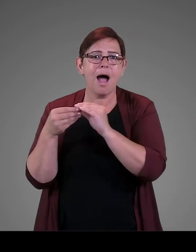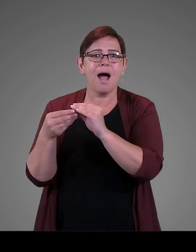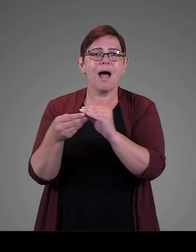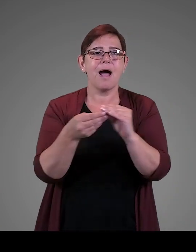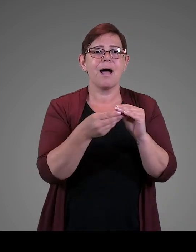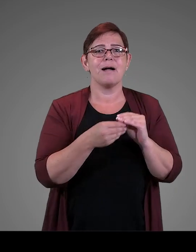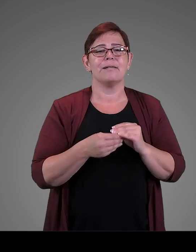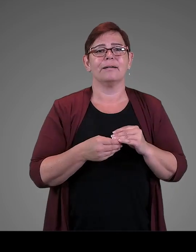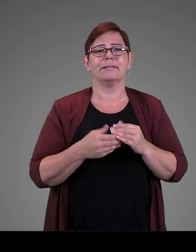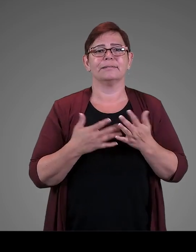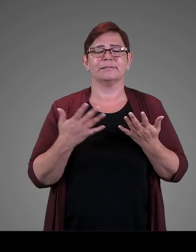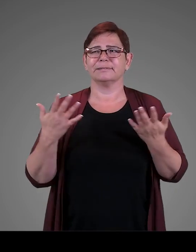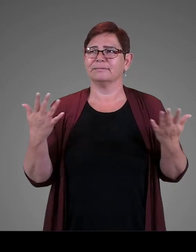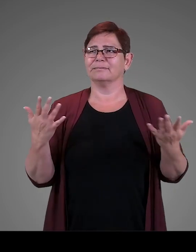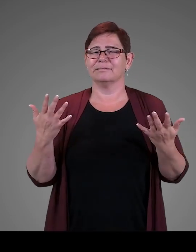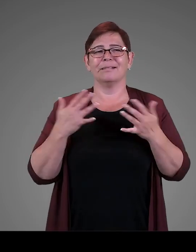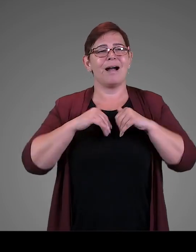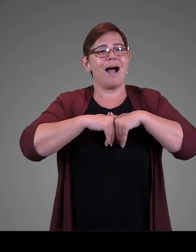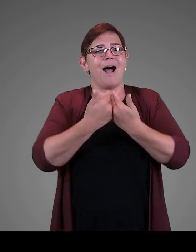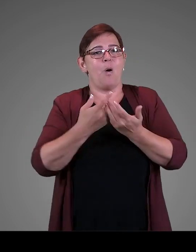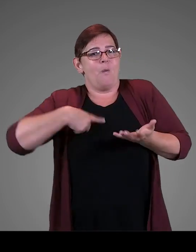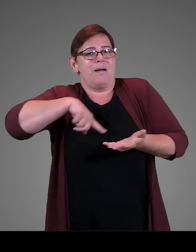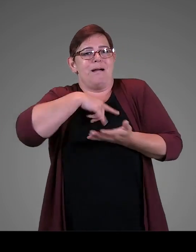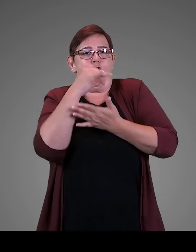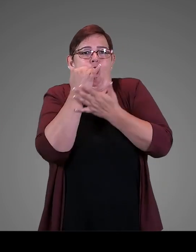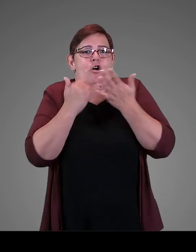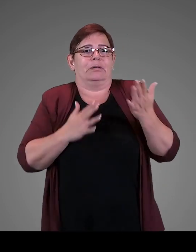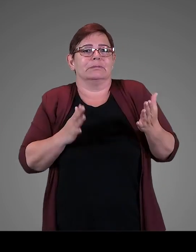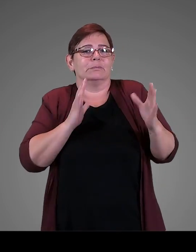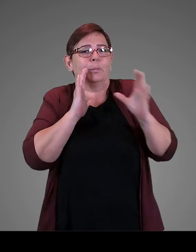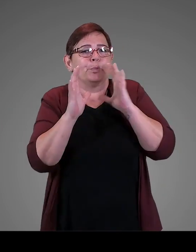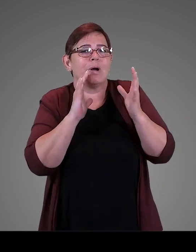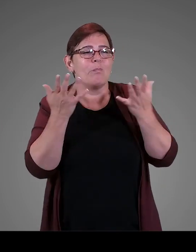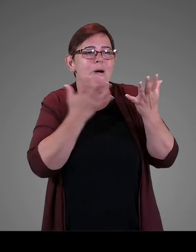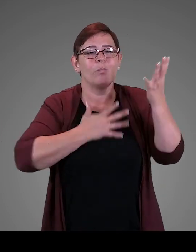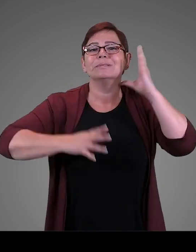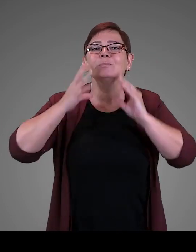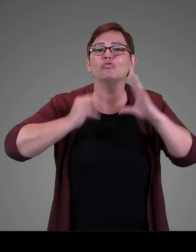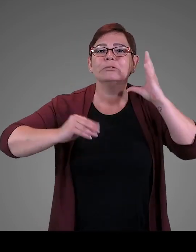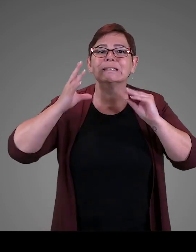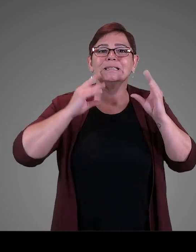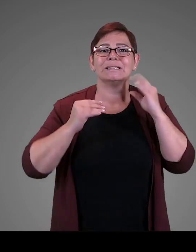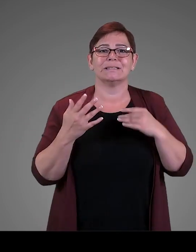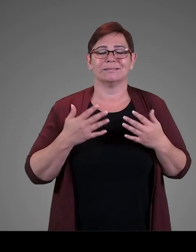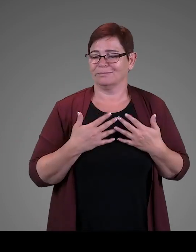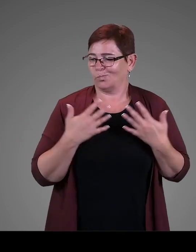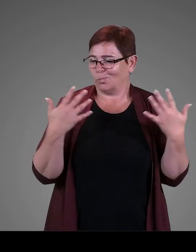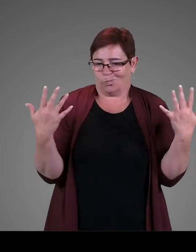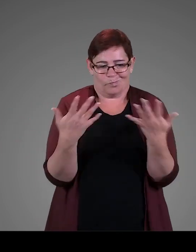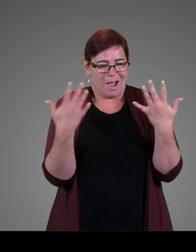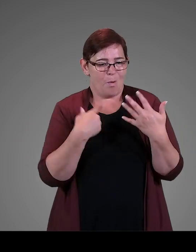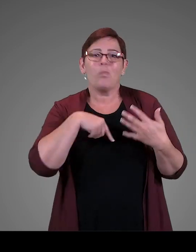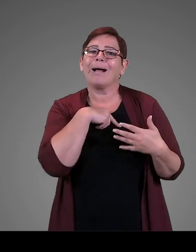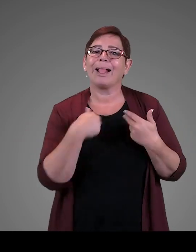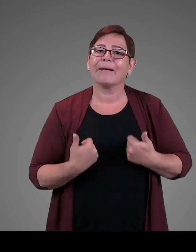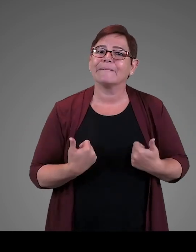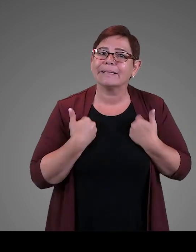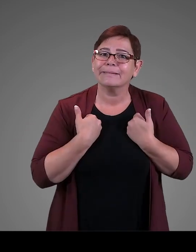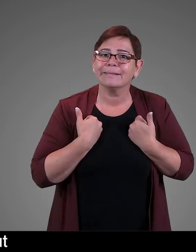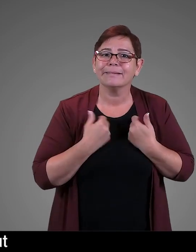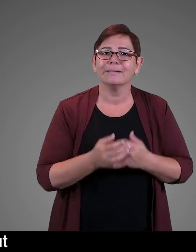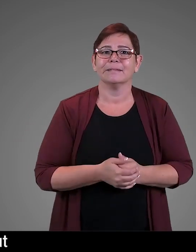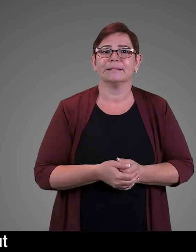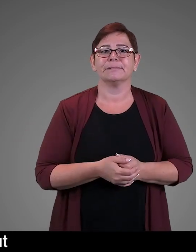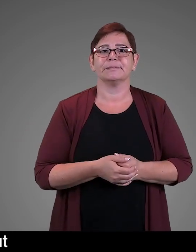depuis tantôt, là. Puis, qu'est-ce qu'on peut, comment les artistes, on communique ça, ce qu'on vit,